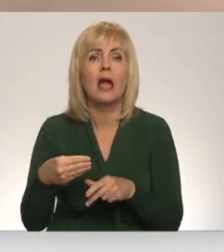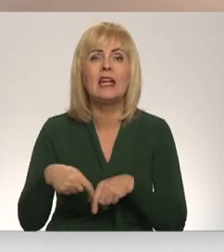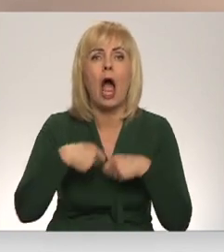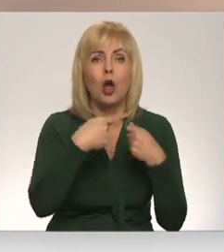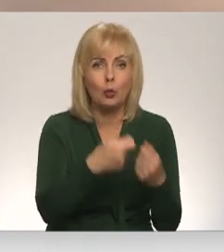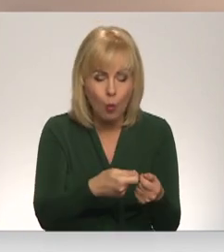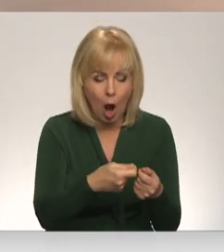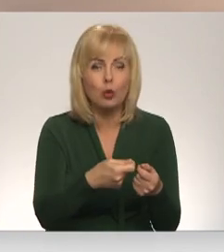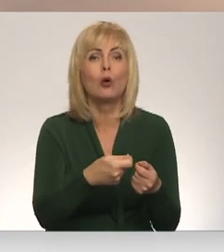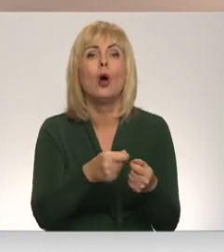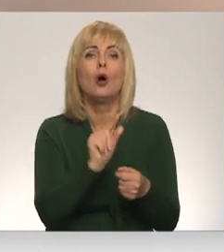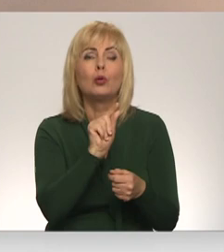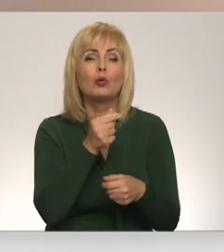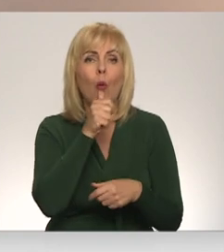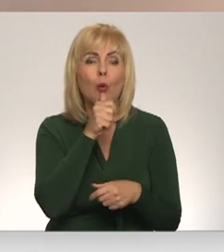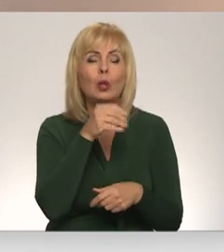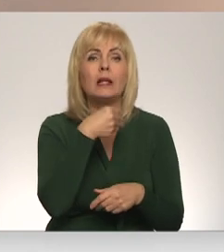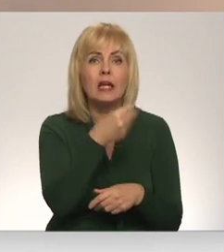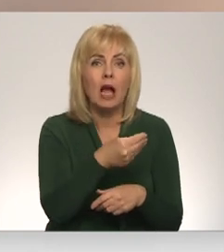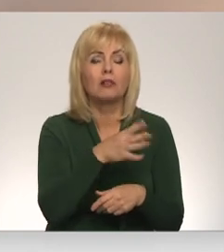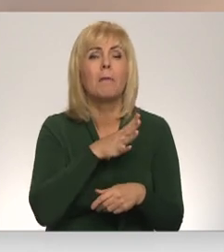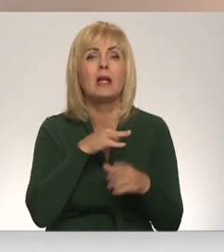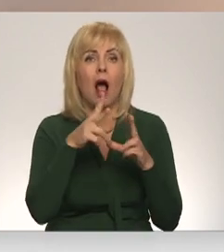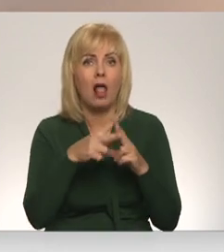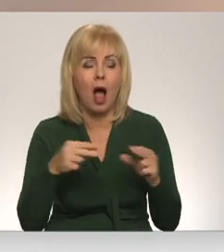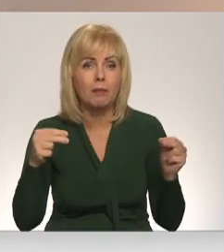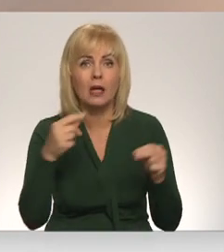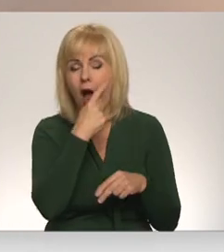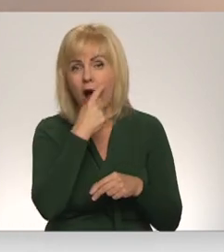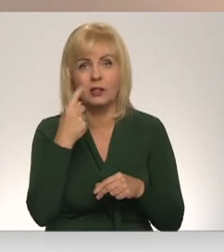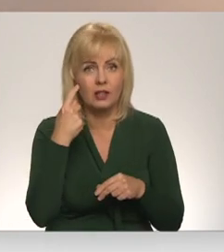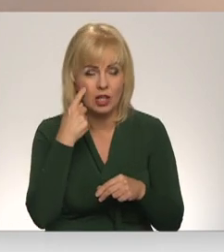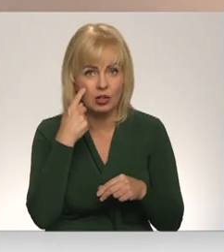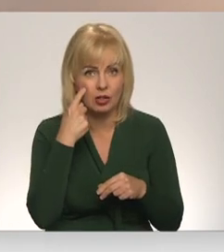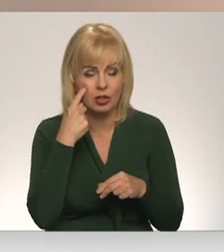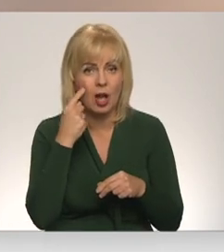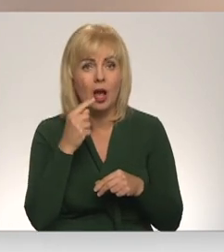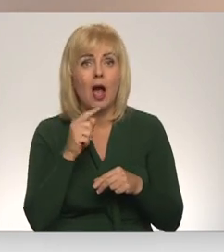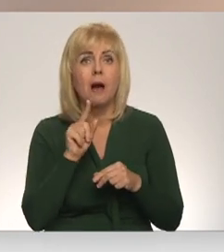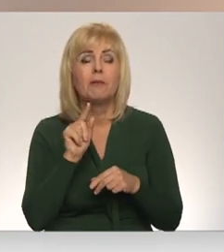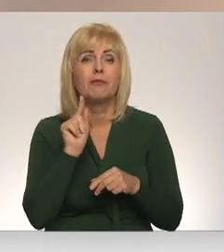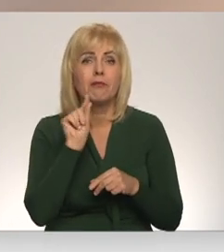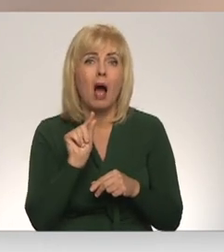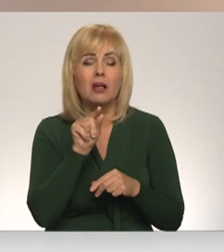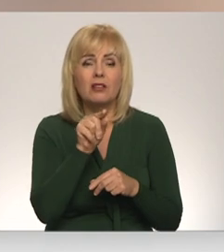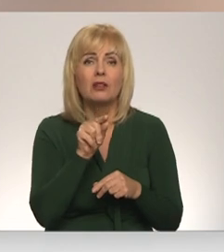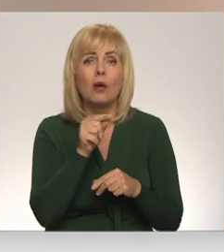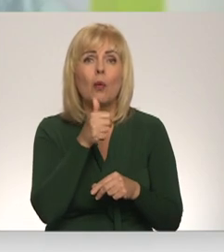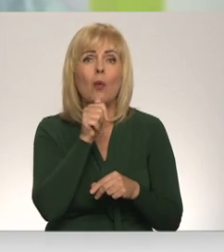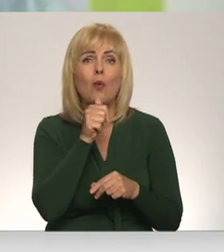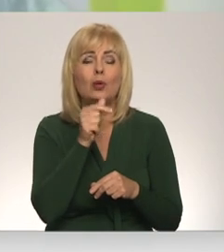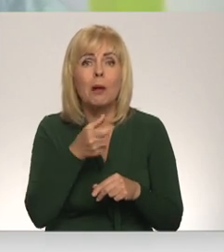es viņai iedevu mazliet ūdeni, un viņa bija tik laimīga, un es redzēju viņas acīs. No viens maz